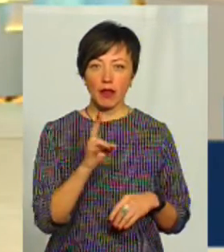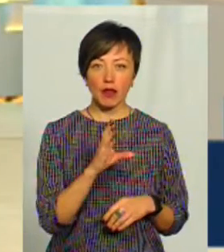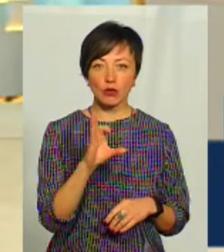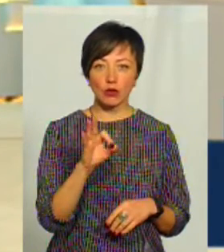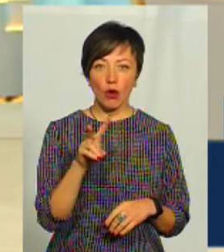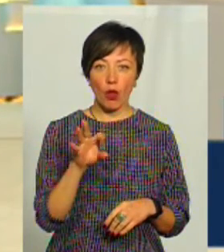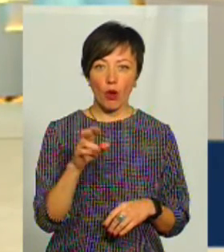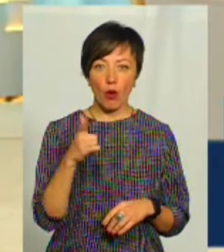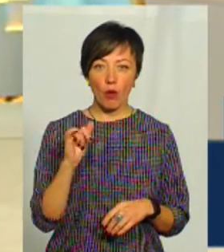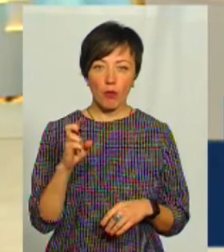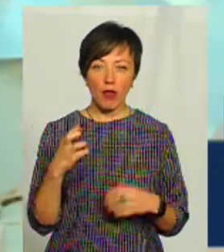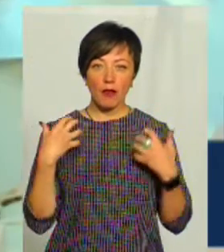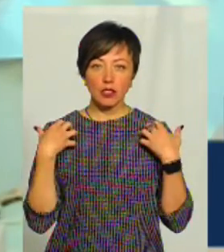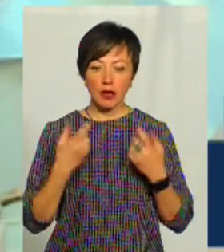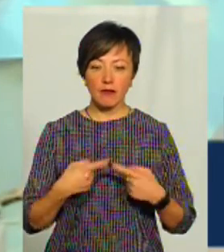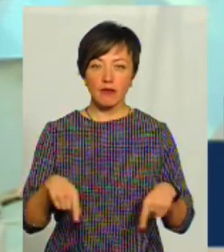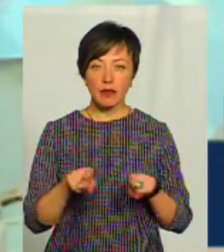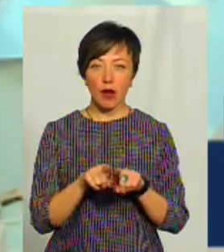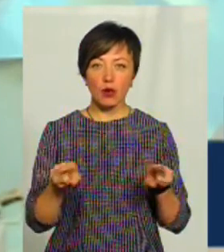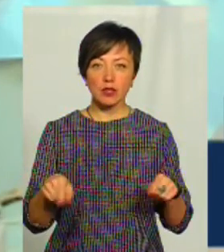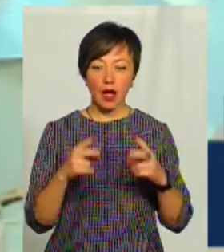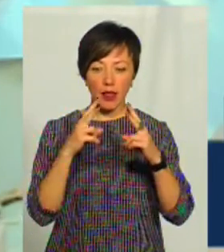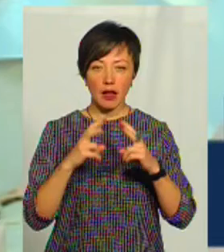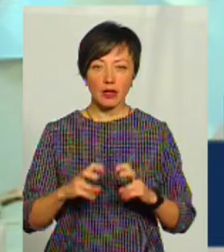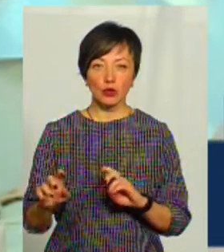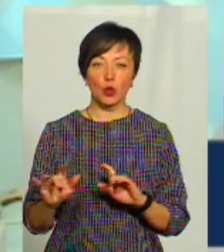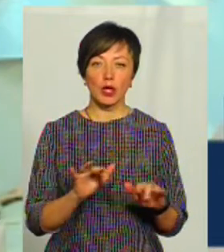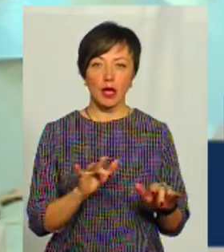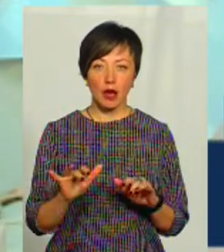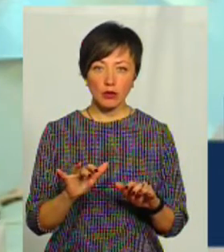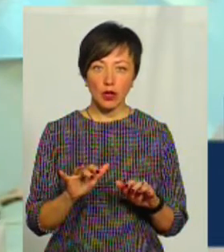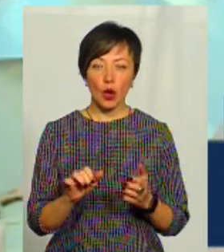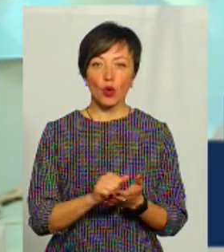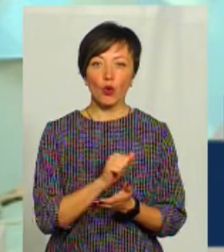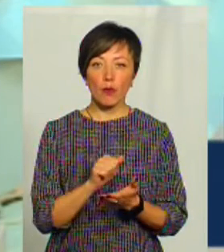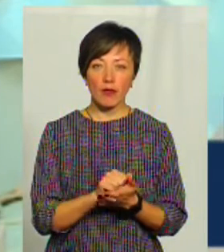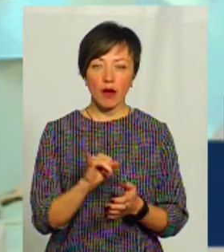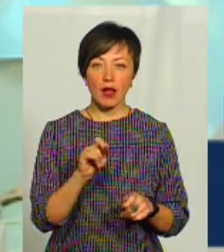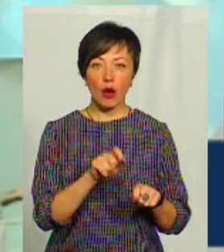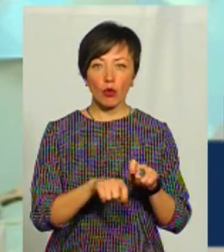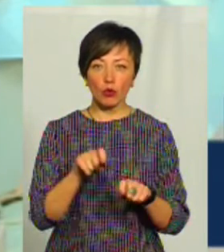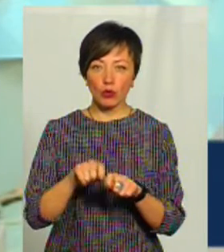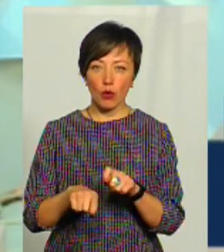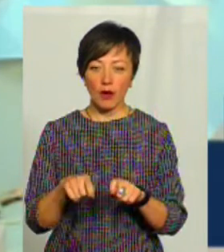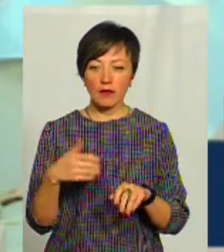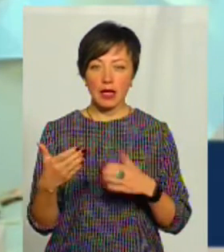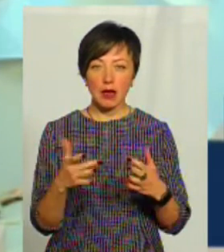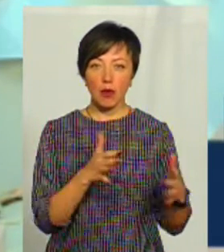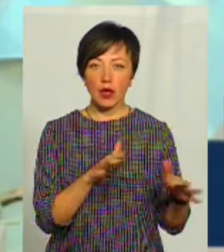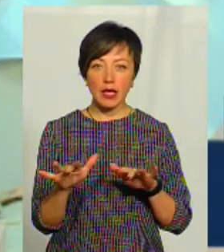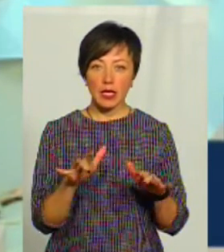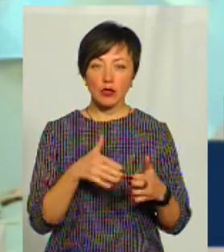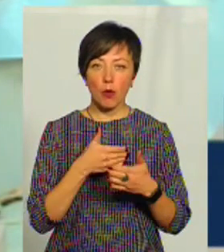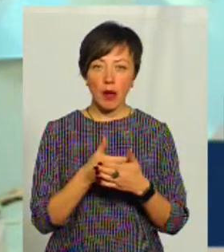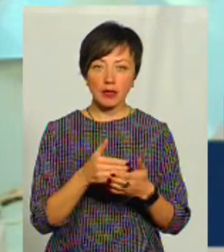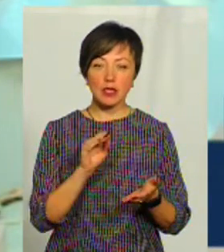Наталією Сологуб, начальницею відділу організаційно-аналітичної діяльності, документування та контролю взаємодії з громадськістю